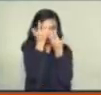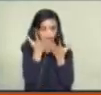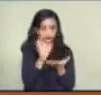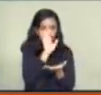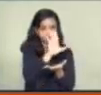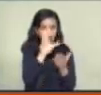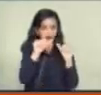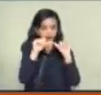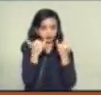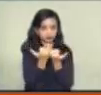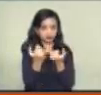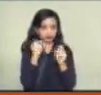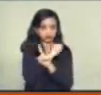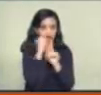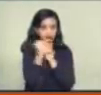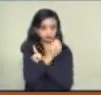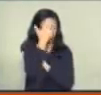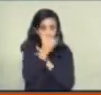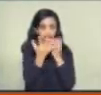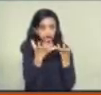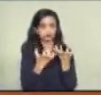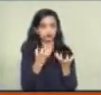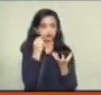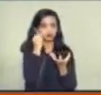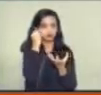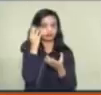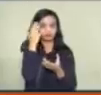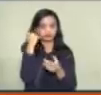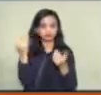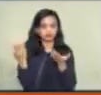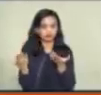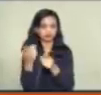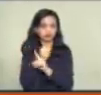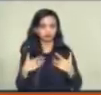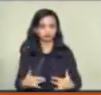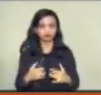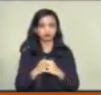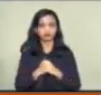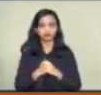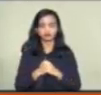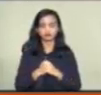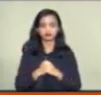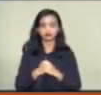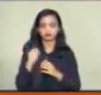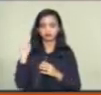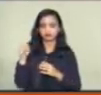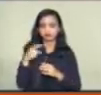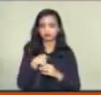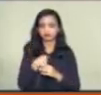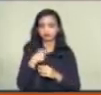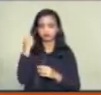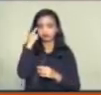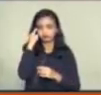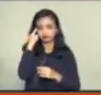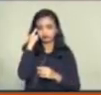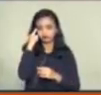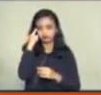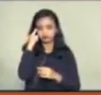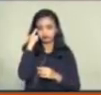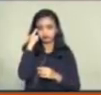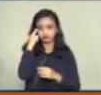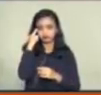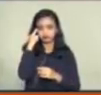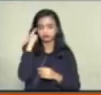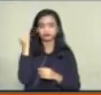agency, ang inyong pong kalagayan, na gusto nyo na po makauwi, gawa nitong sitwasyon at kayo po'y nadidepress? Kasi idol, nagsara po sila eh. Nalaman ko lang po